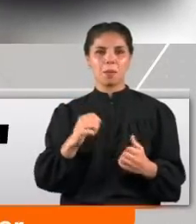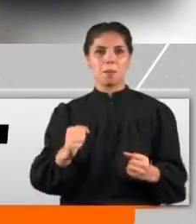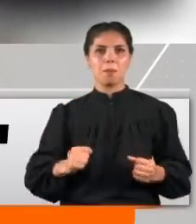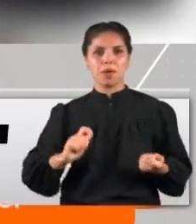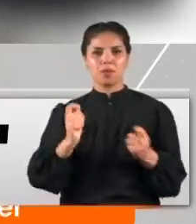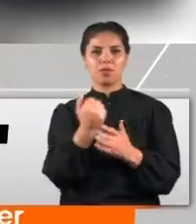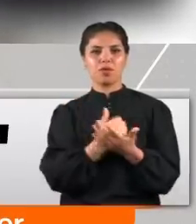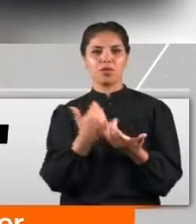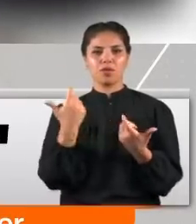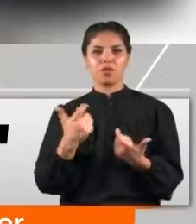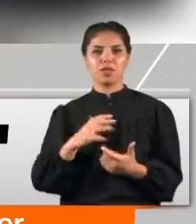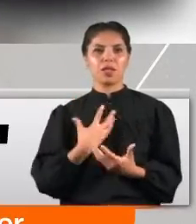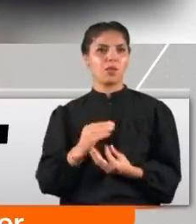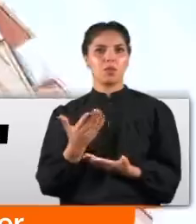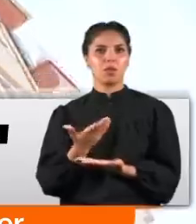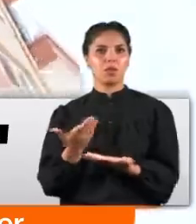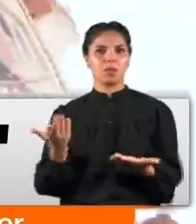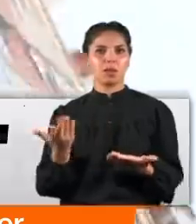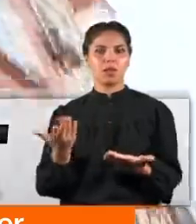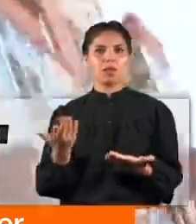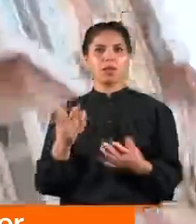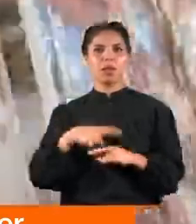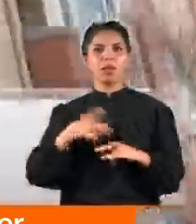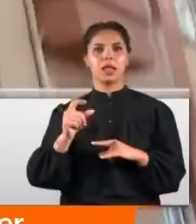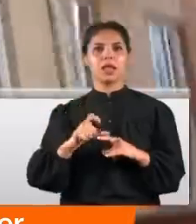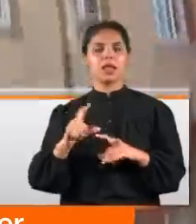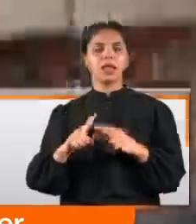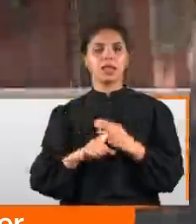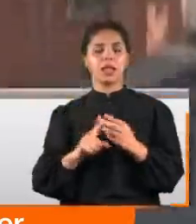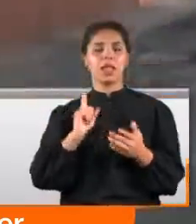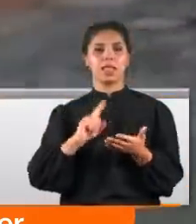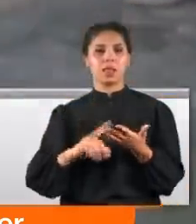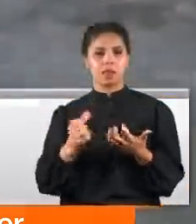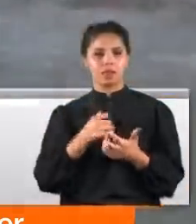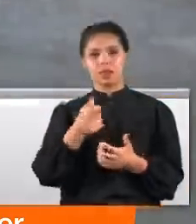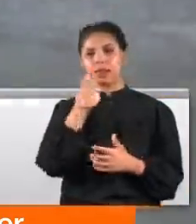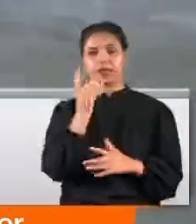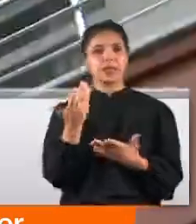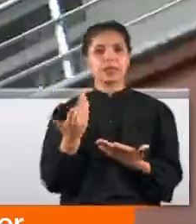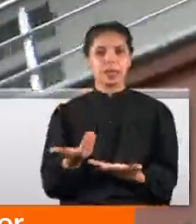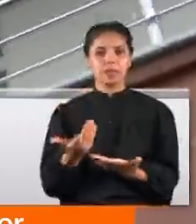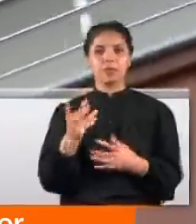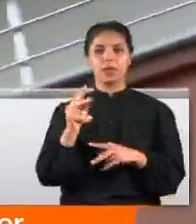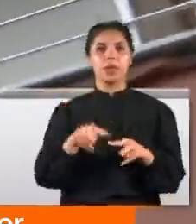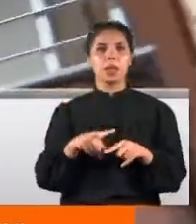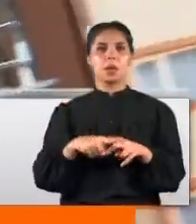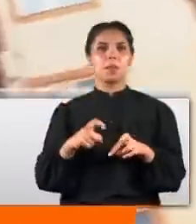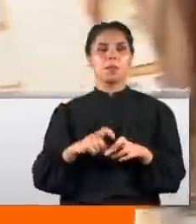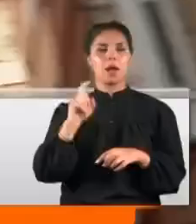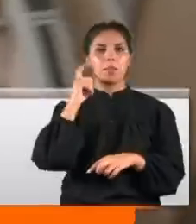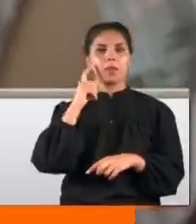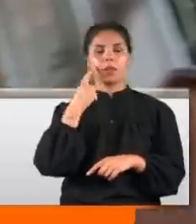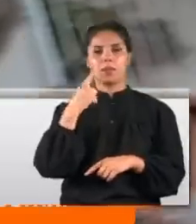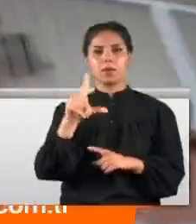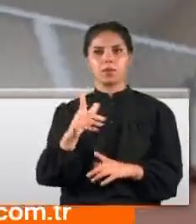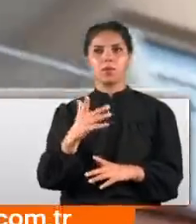bir yeşil alana sahip olmuş olabilirler. Hisseli tapu alırken dikkat edilmesi gereken en önemli noktalardan biri imar durumu bilgisi.